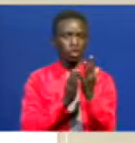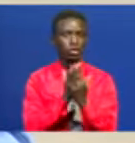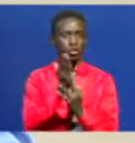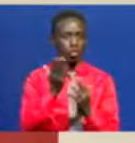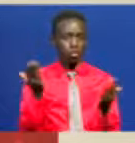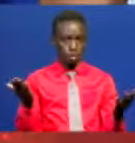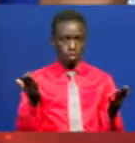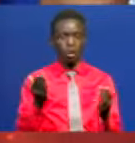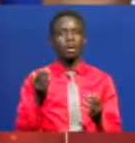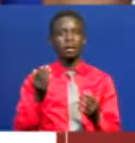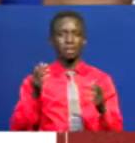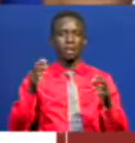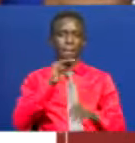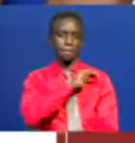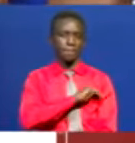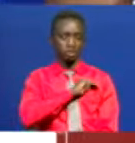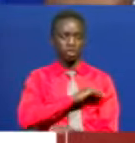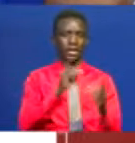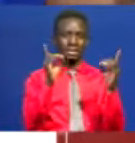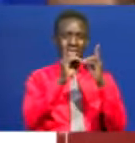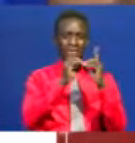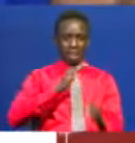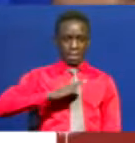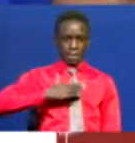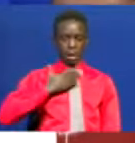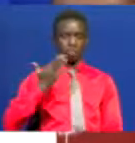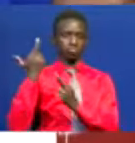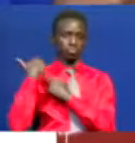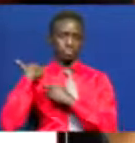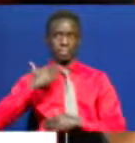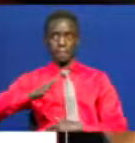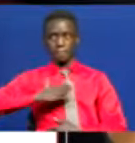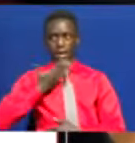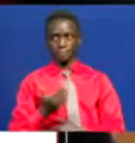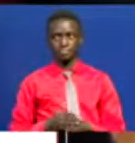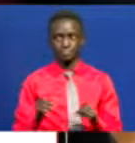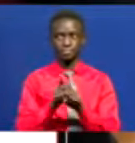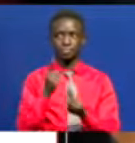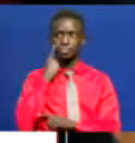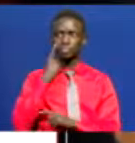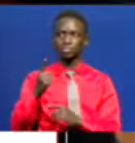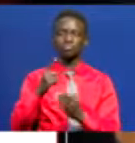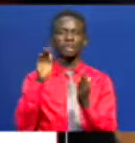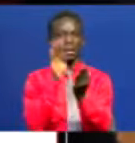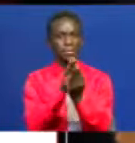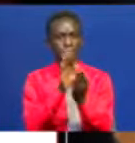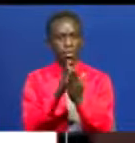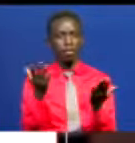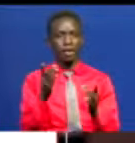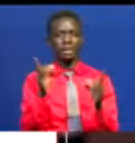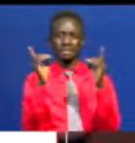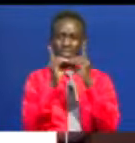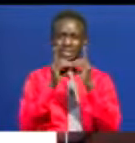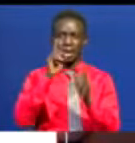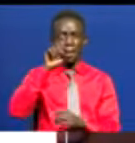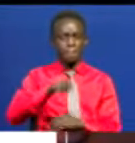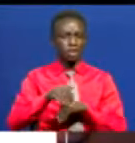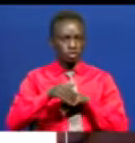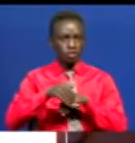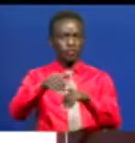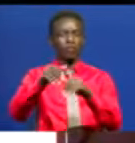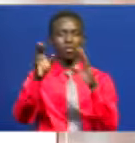jukumu langu. Wakati wa hafla hiyo, wachakataji na wadhibiti wa data walitakiwa kuzingatia kanuni zinazosimamia